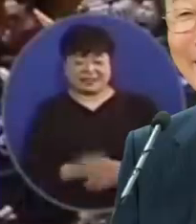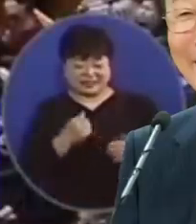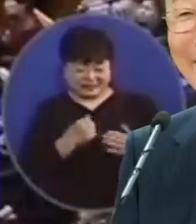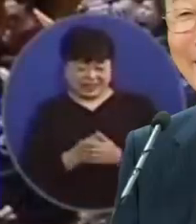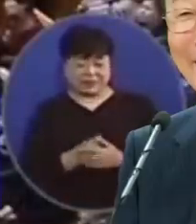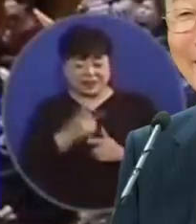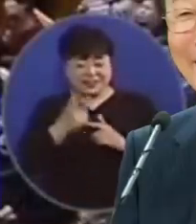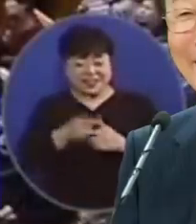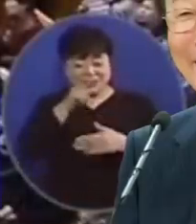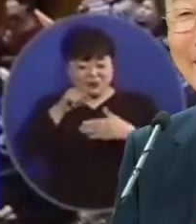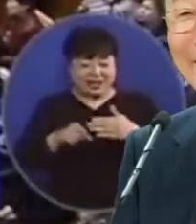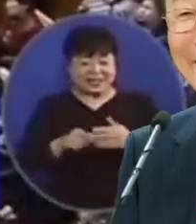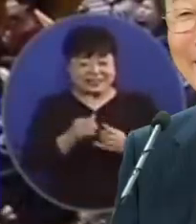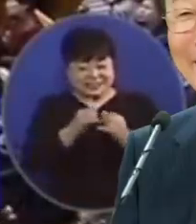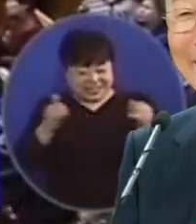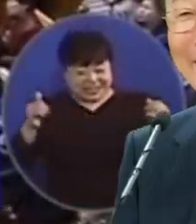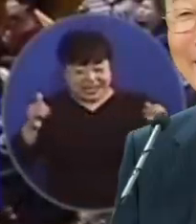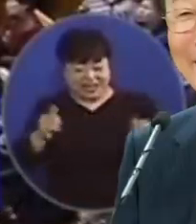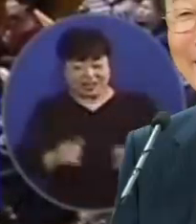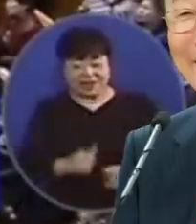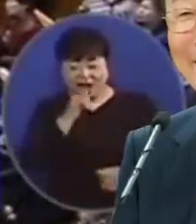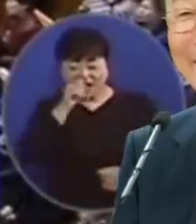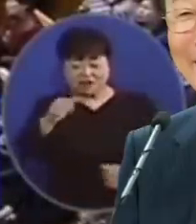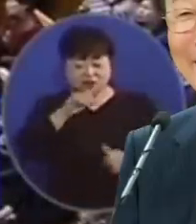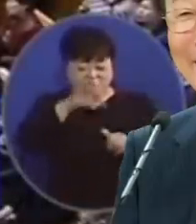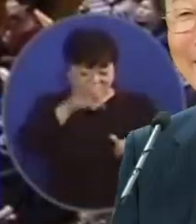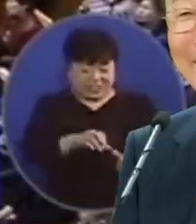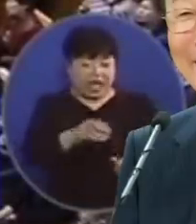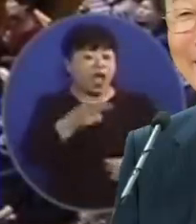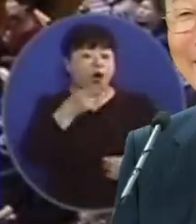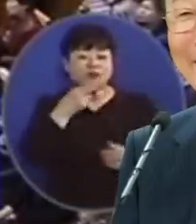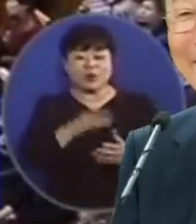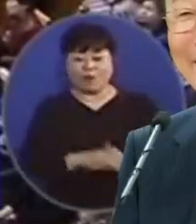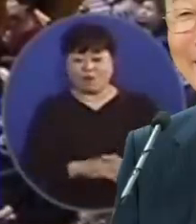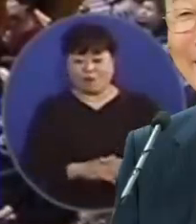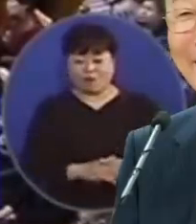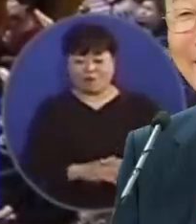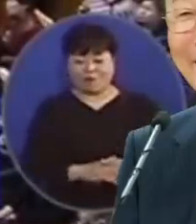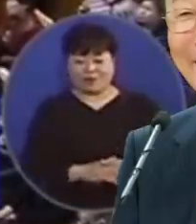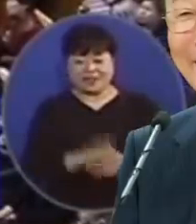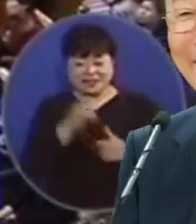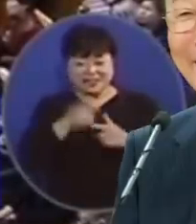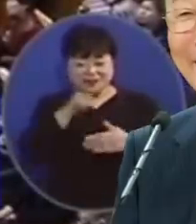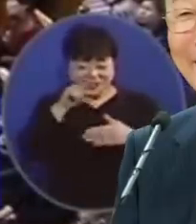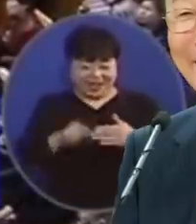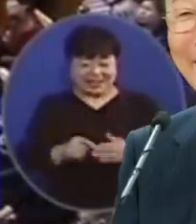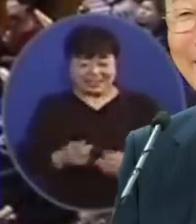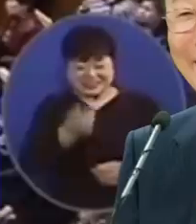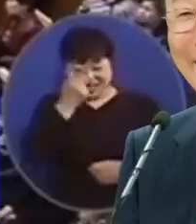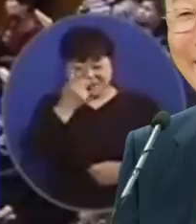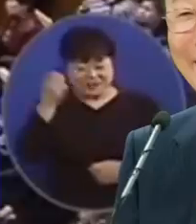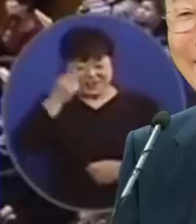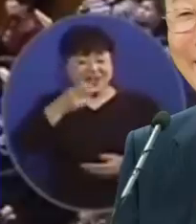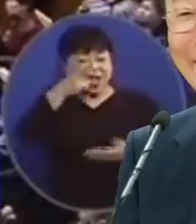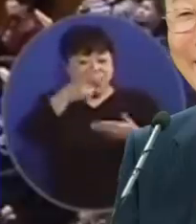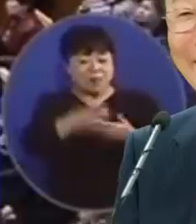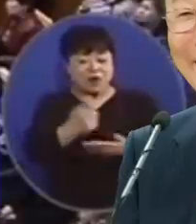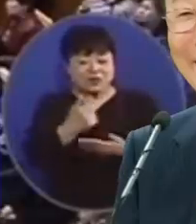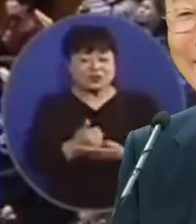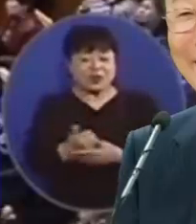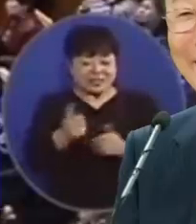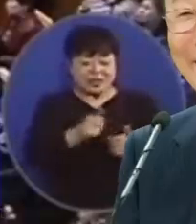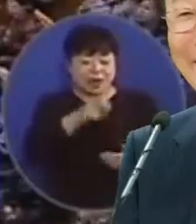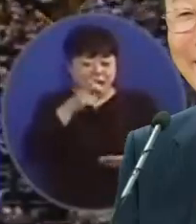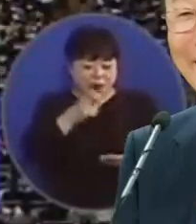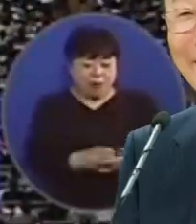이제 그리스도 예수 안에 있는 자에게는 결코 정죄함이 없나니 이는 그리스도 예수 안에 있는 생명의 성령의 법이 죄와 사망의 법에서